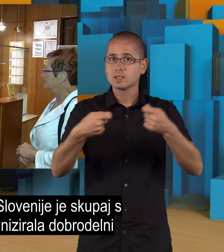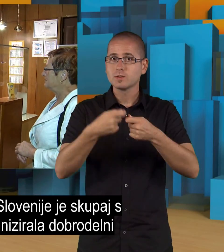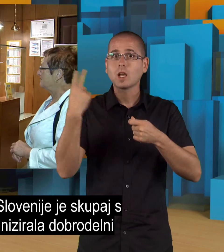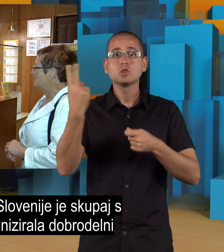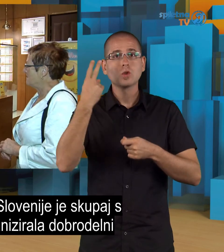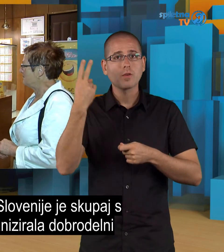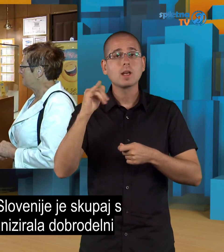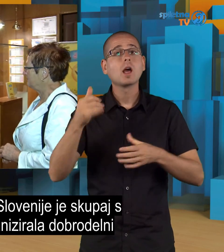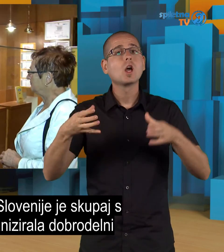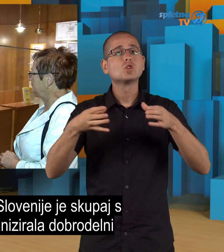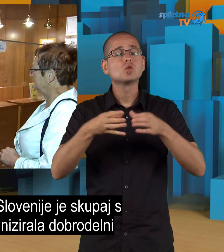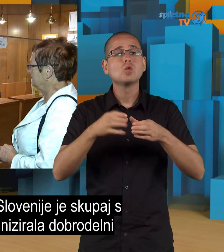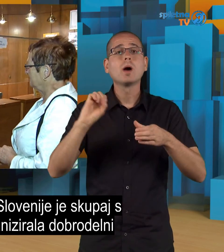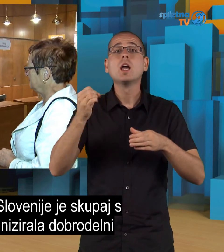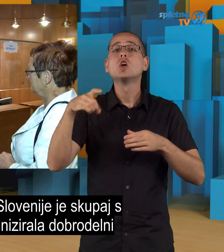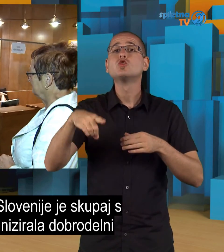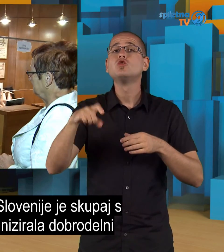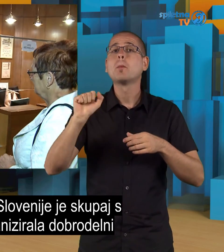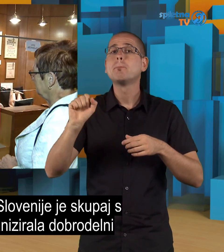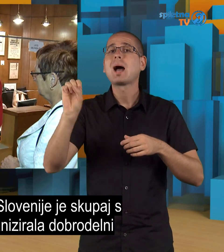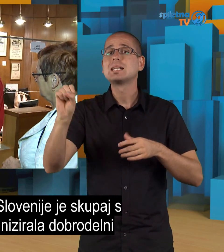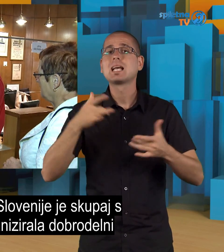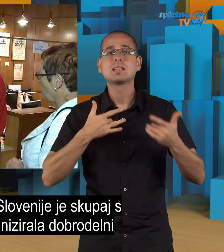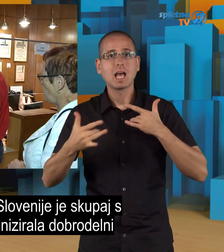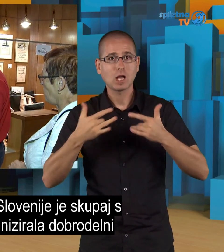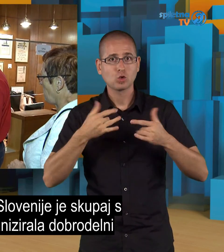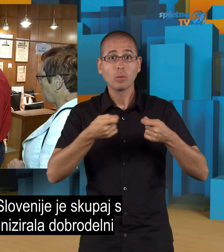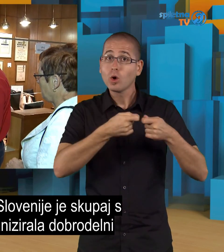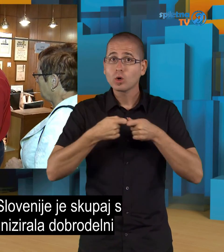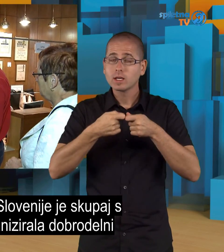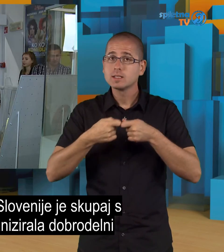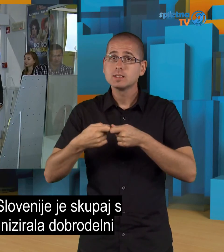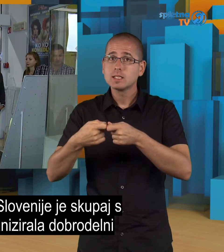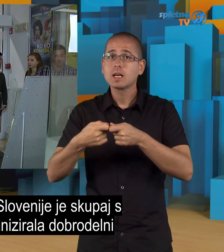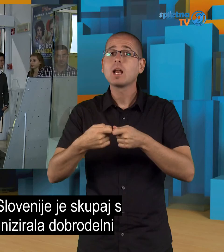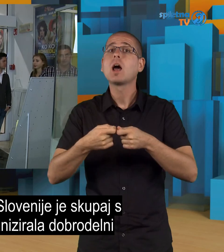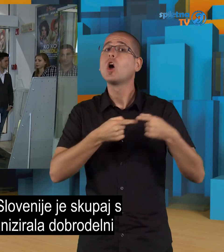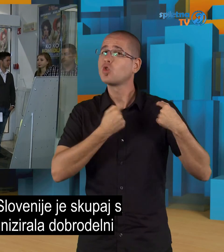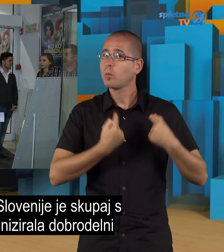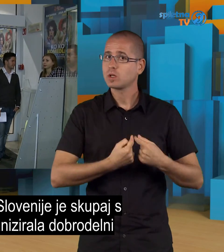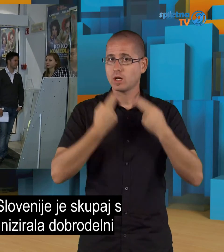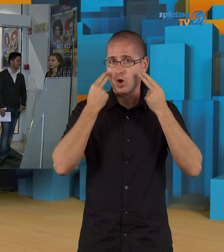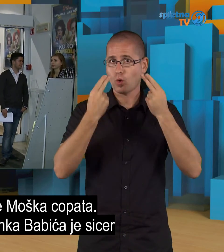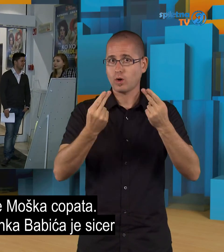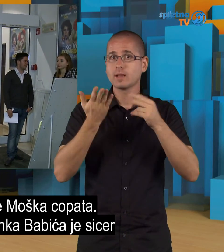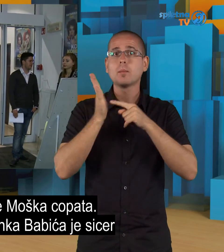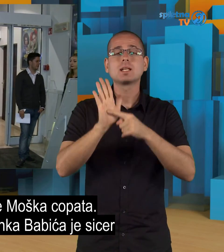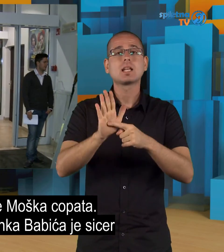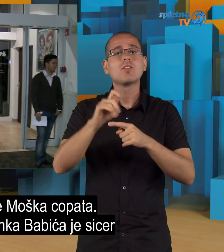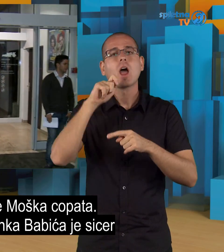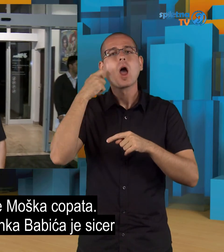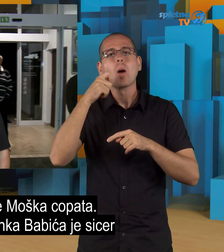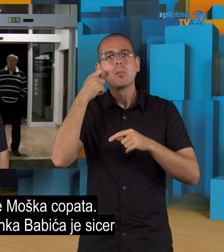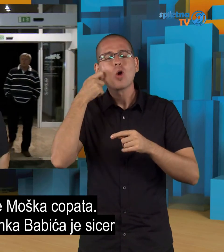Košarkarska zveza Slovenije je skupaj s Špas teatrom organizirala dobrodelni ogled predstave Moška copata.